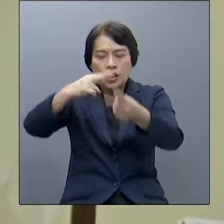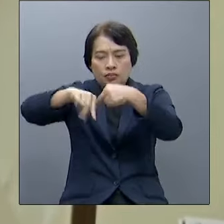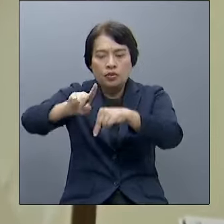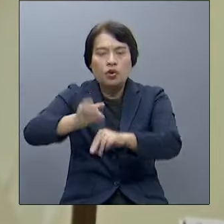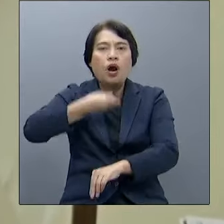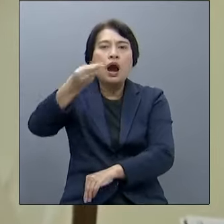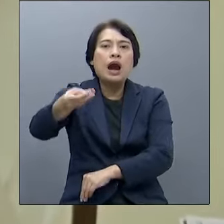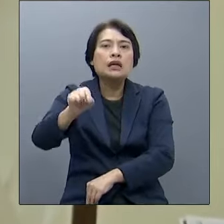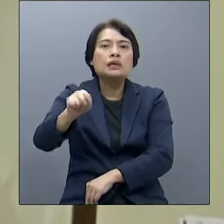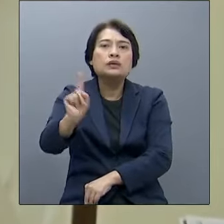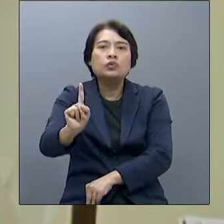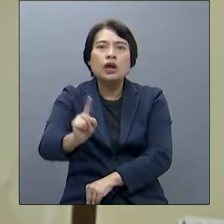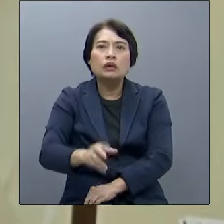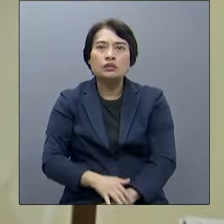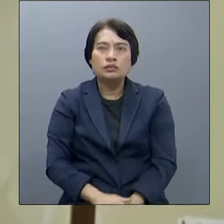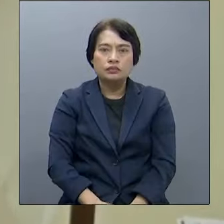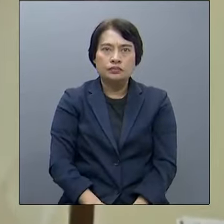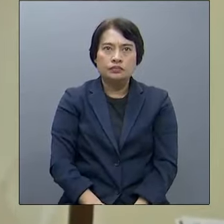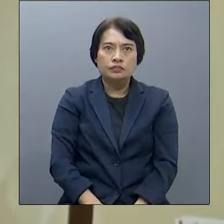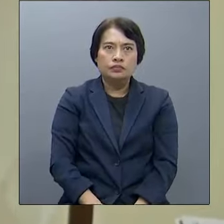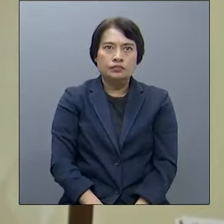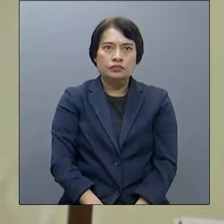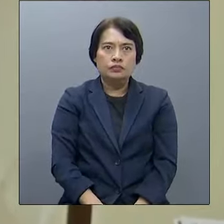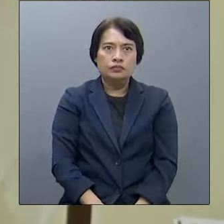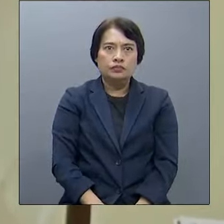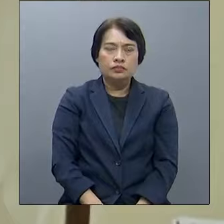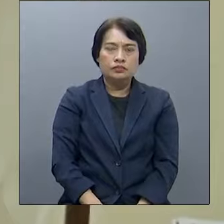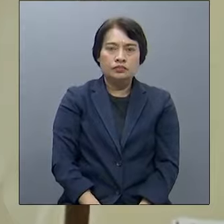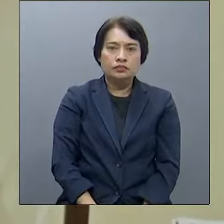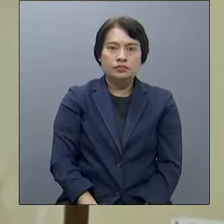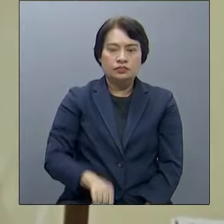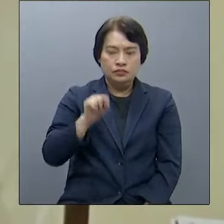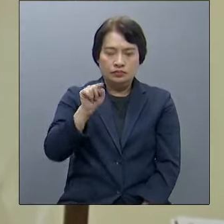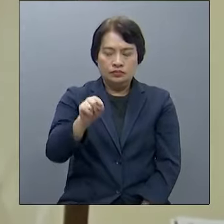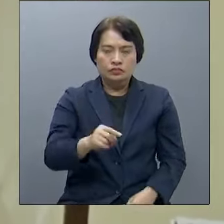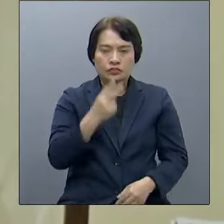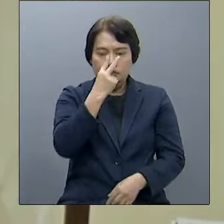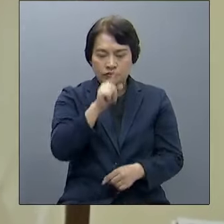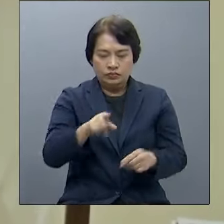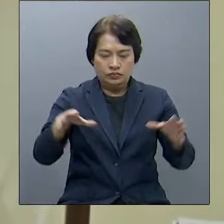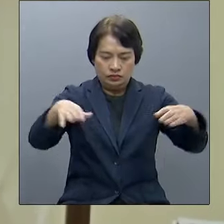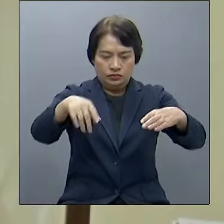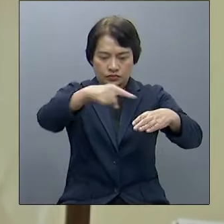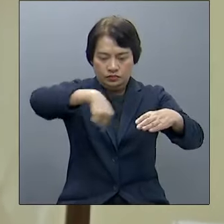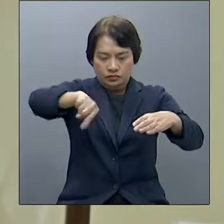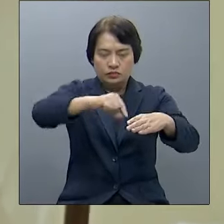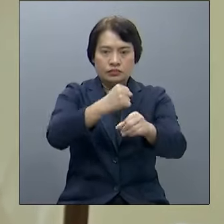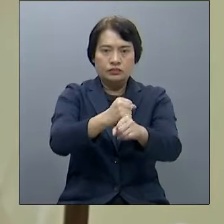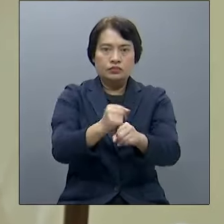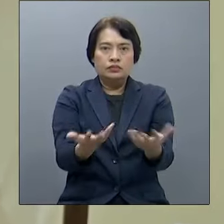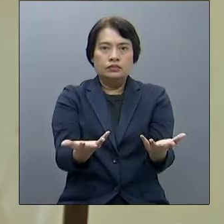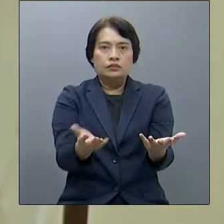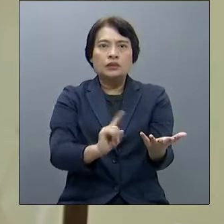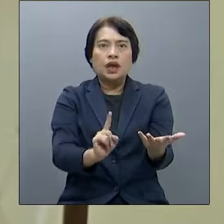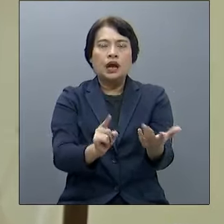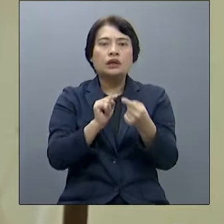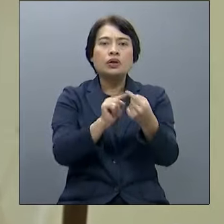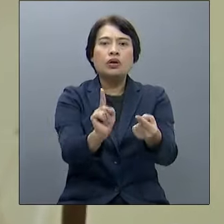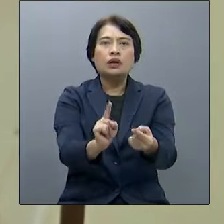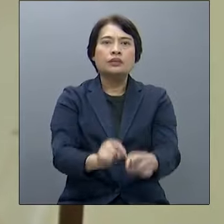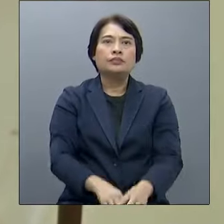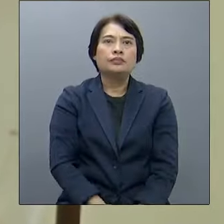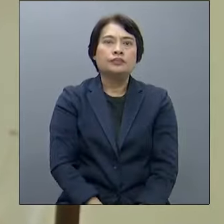ไหนนะครับตรงนี้มันคือมันเป็นกระบวนการที่บอกว่าเอ้ยแล้วมันมันจะทำยังไงต่อ